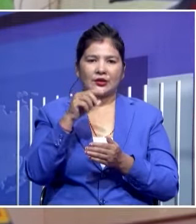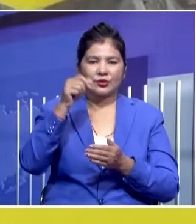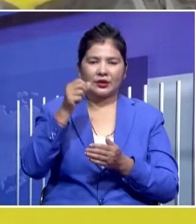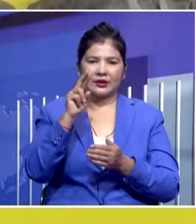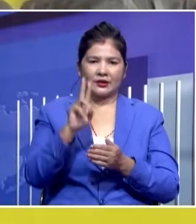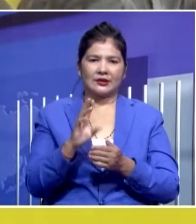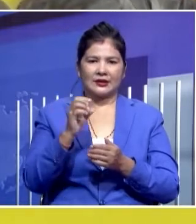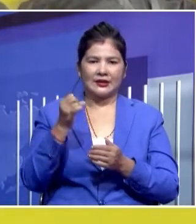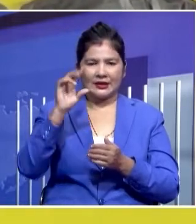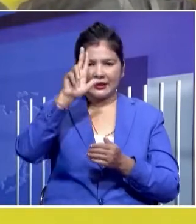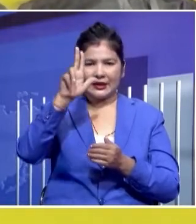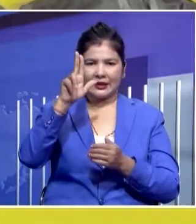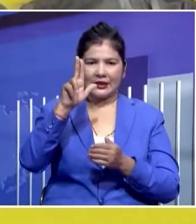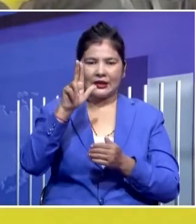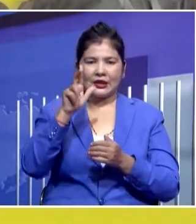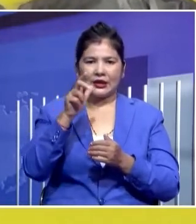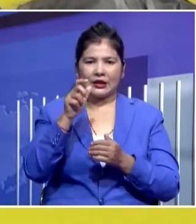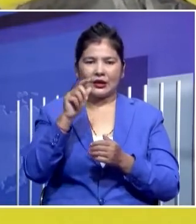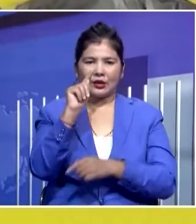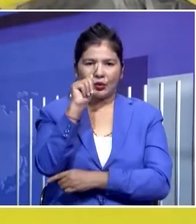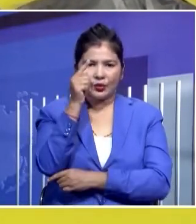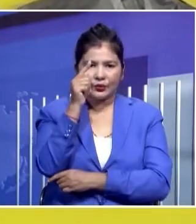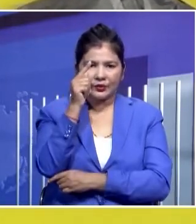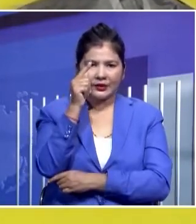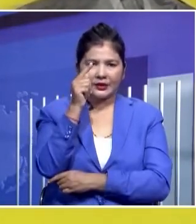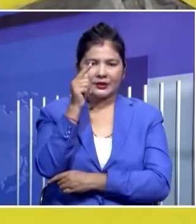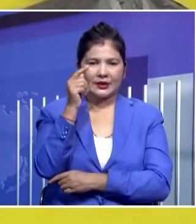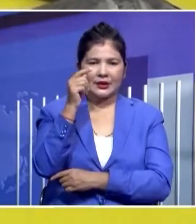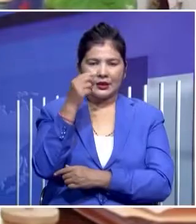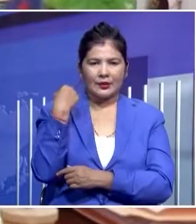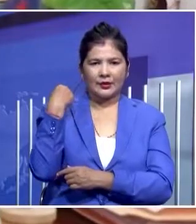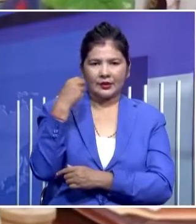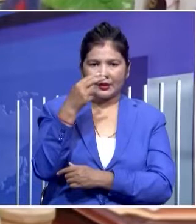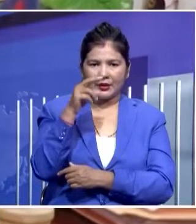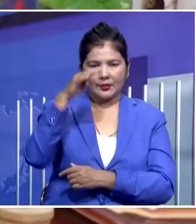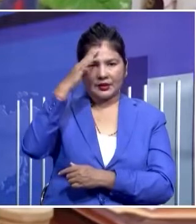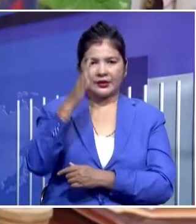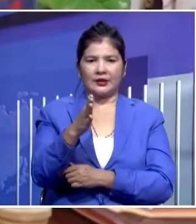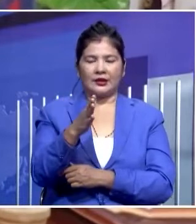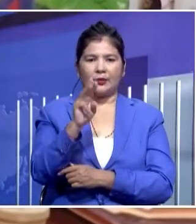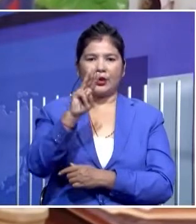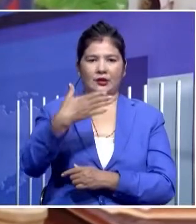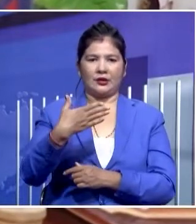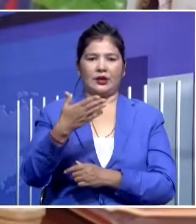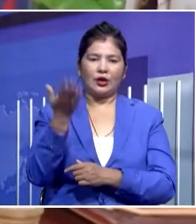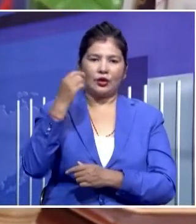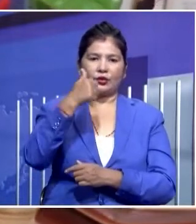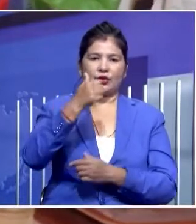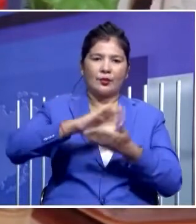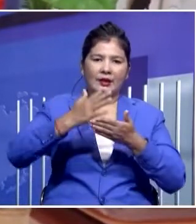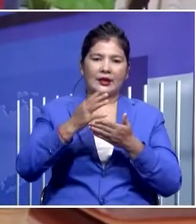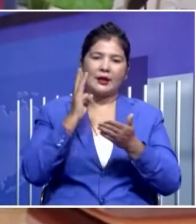कार्यालय कोहलपुरका इन्चार्ज समेत रहनुभएका प्रहरी नायब उपरीक्षक एन बहादुर मल्लले बितेको 6 महिना यता